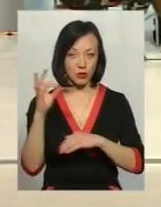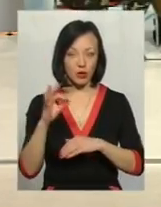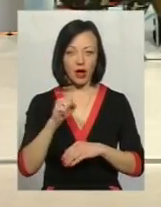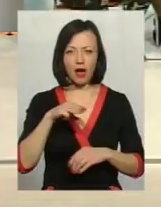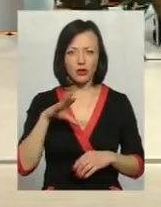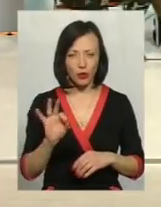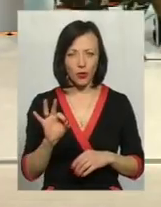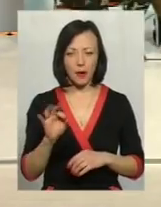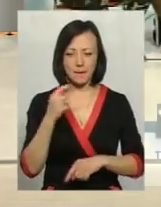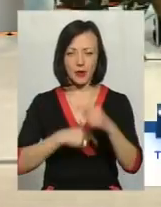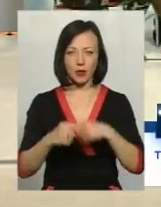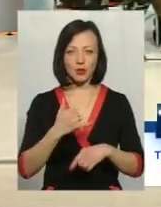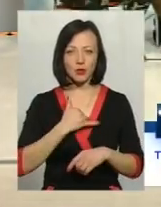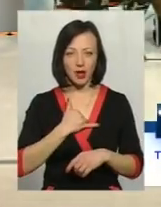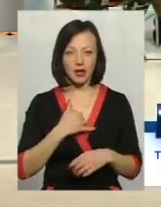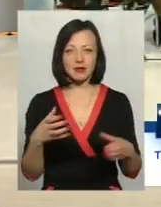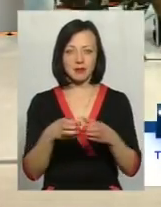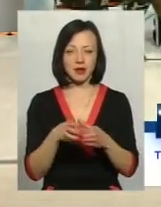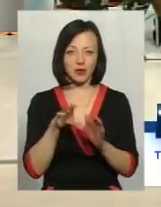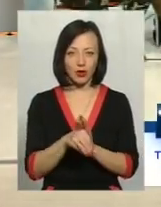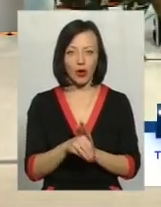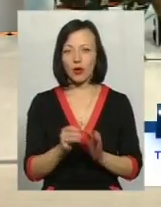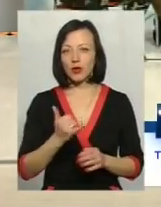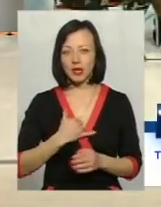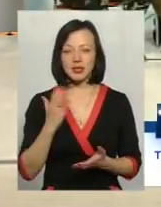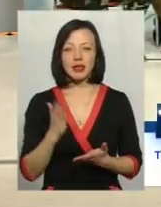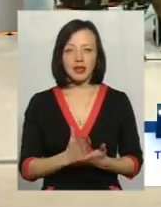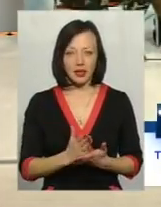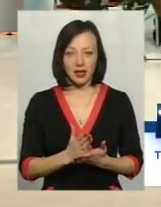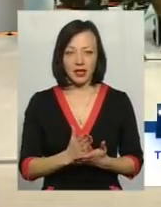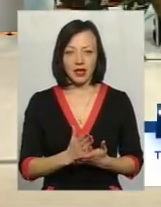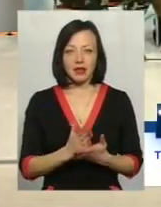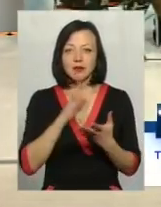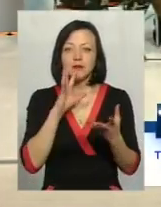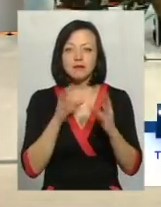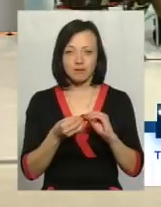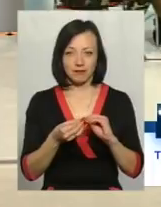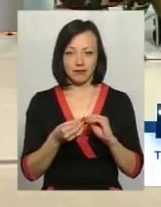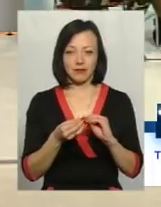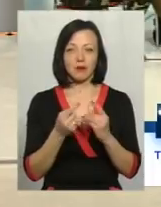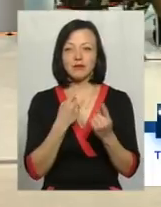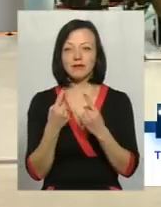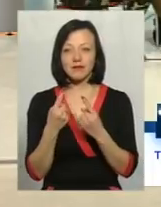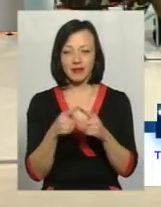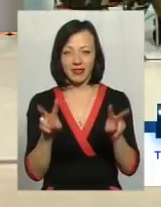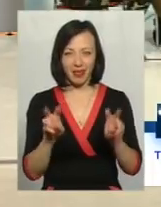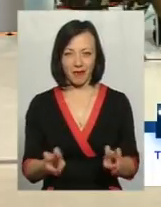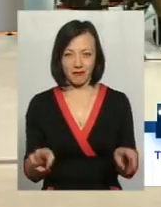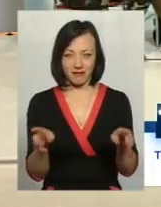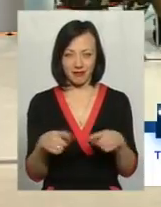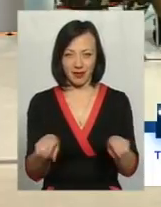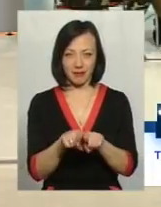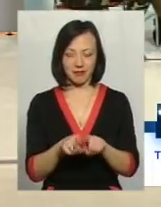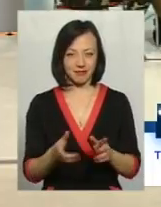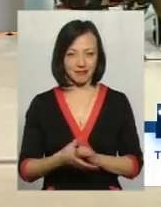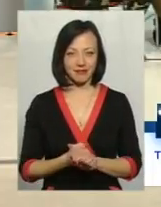АТО приходять до нас спілку, у нас є спільна мова, ми знаємо, про що ми говоримо.